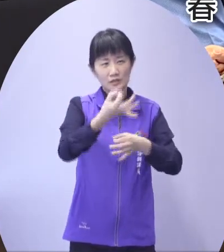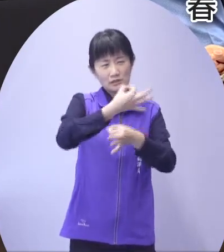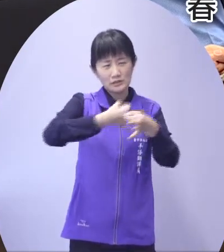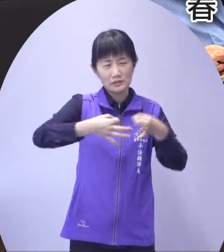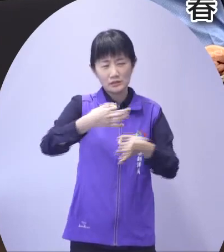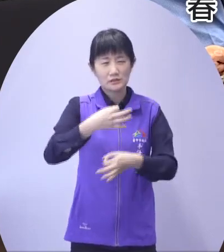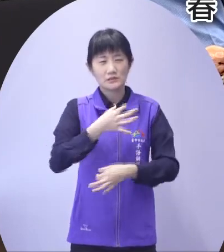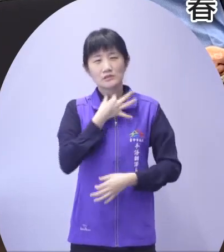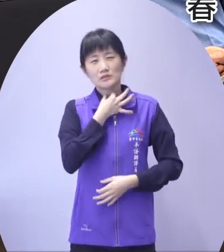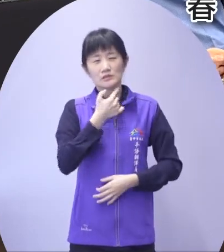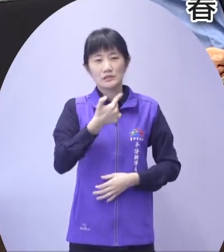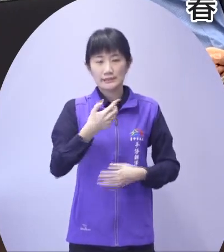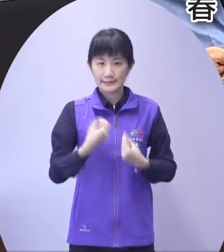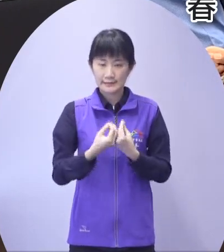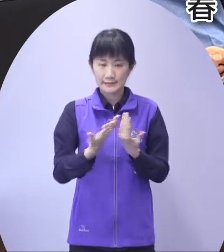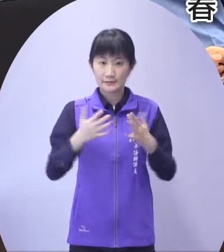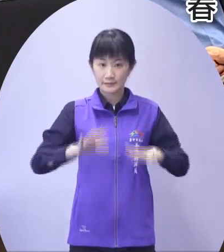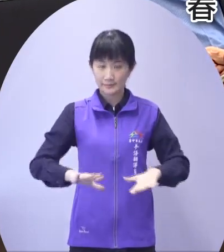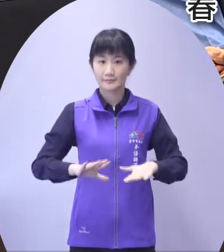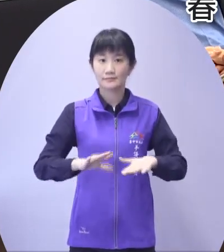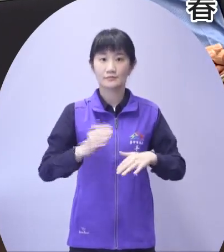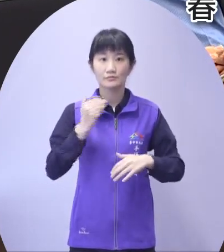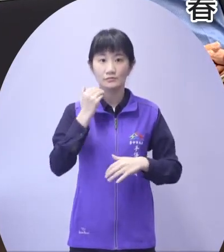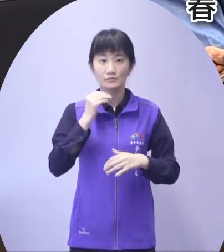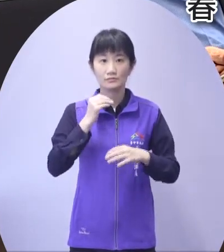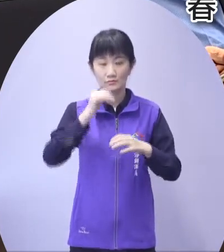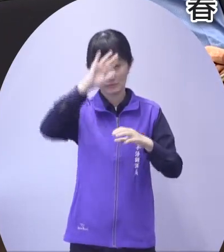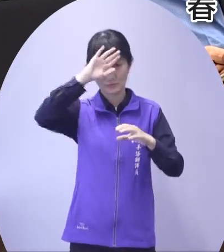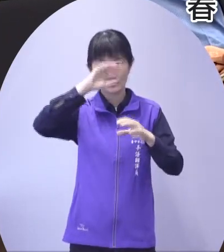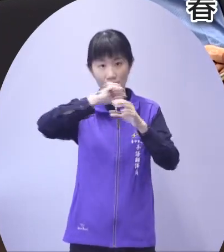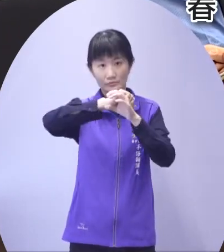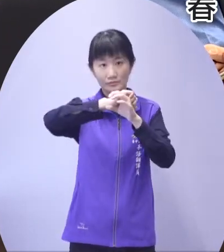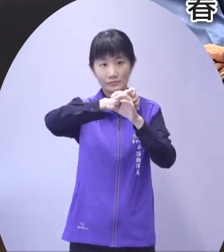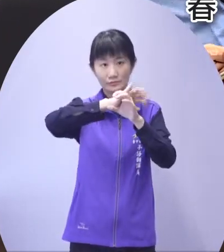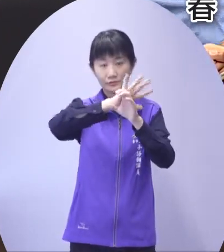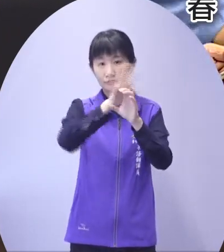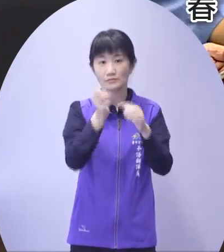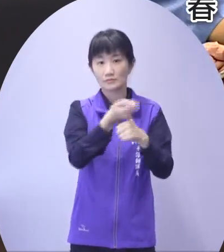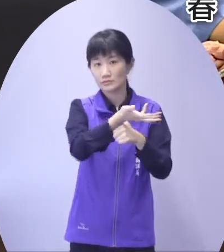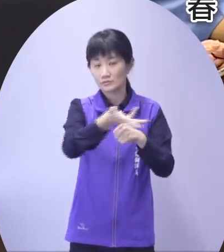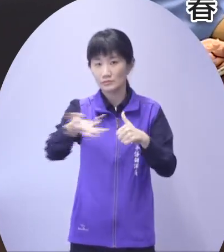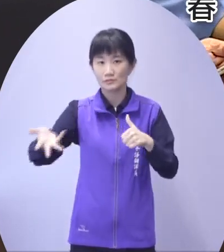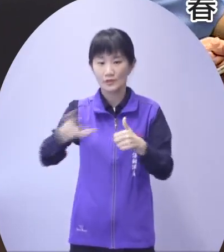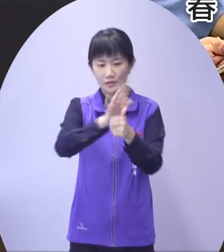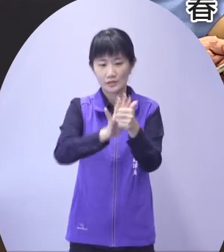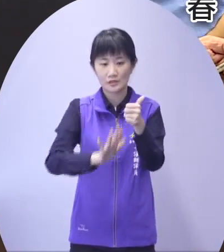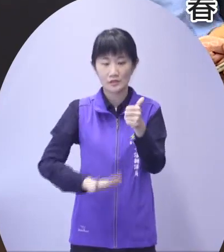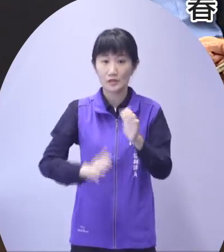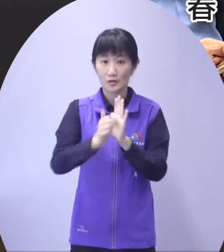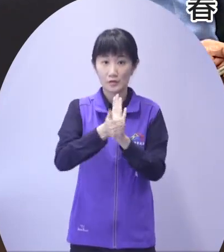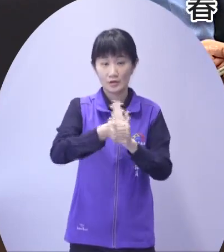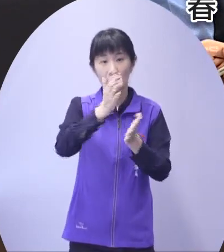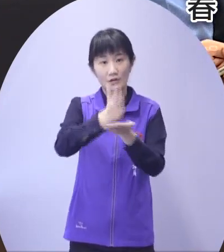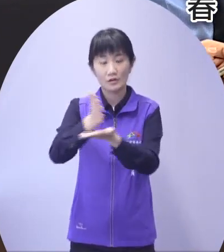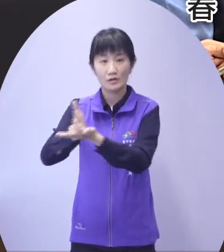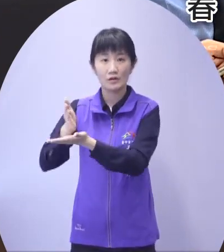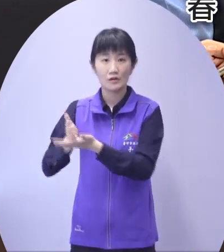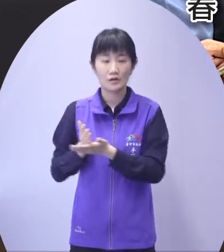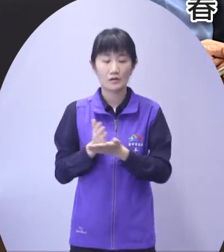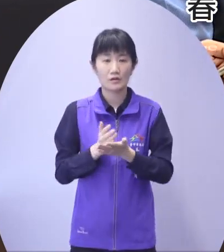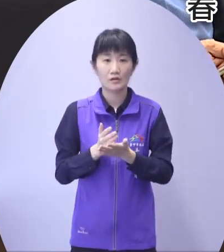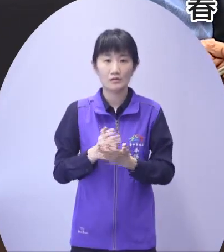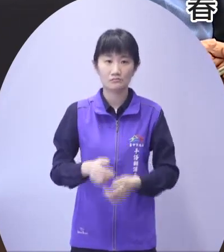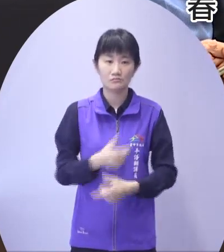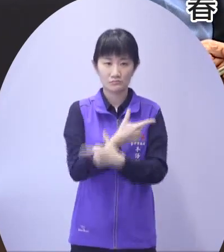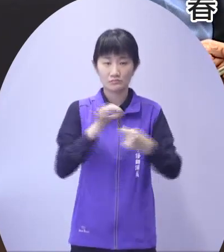我们修正这样子的一个办法，让他如果因为疫情的关系能够取消或是延期的部分都能够全额免